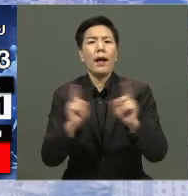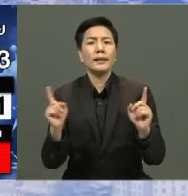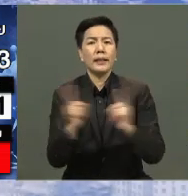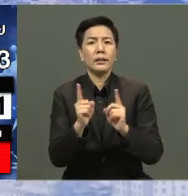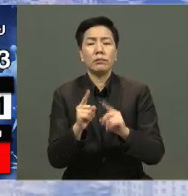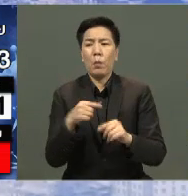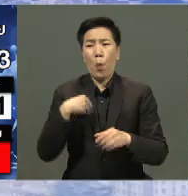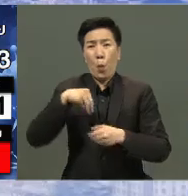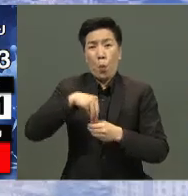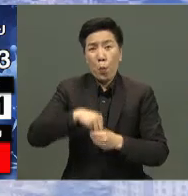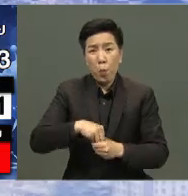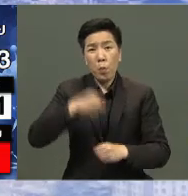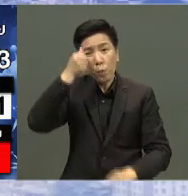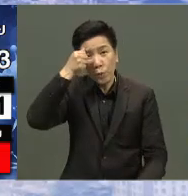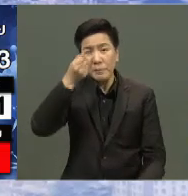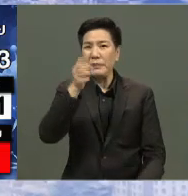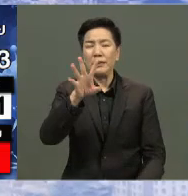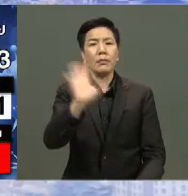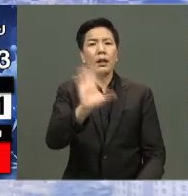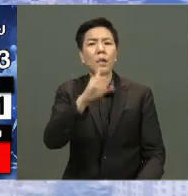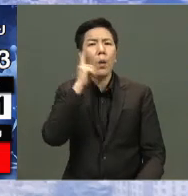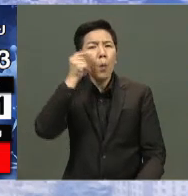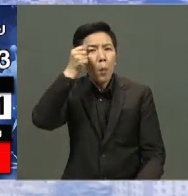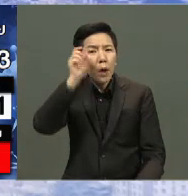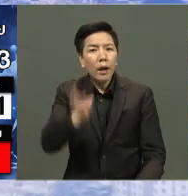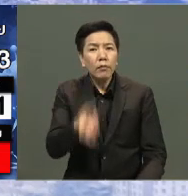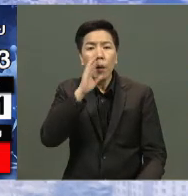วันเนี้ยแต่ก็มาที่นั้นเข้ามาเซ็นสัญญาเข้ามาทีนึงก็มาดูแลธุรกิจของเขาเขาทำให้วงจรของภาคเศรษฐกิจมันกับเพื่อนได้พรุ่งนี้เราก็จะมีการพิจารณาเสนอนะครับอันที่สองเป็นแขกของรัฐบาลหรือเป็นแค่ของส่วนราชการต่างๆเข้ามาเชิญประชุมเข้ามาเชิญเป็นวิทยากรเข้ามาแล้วก็ทำให้เกิดการความสัมพันธ์ระหว่างประเทศเรื่องต่างๆอันนี้ก็ได้นอนครับเข้ามาระยะสั้นๆไม่ได้มีมาถึง14วันอย่างที่ว่าเพราะฉะนั้นการประกาศตัวก็คงจะไม่เหมาะนักนะครับอันนี้ก็จะเป็นอีกกลุ่มหนึ่งที่ต้องพิจารณาแล้วว่ากลุ่มสุดท้ายครับก็คือกลุ่มที่เป็นนักท่องเที่ยวผู้เดินทางตามโครงการใช้ว่าเบิ้ลต้อง